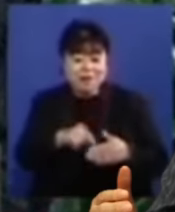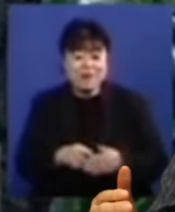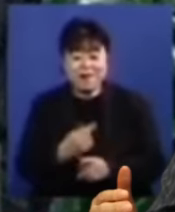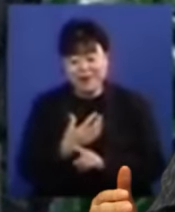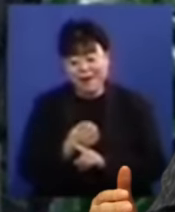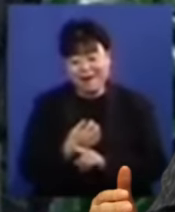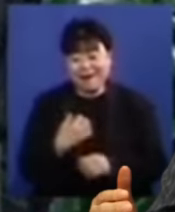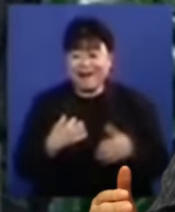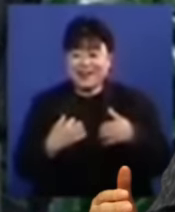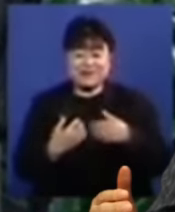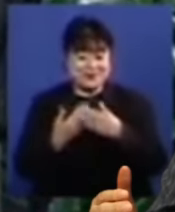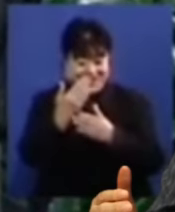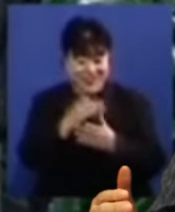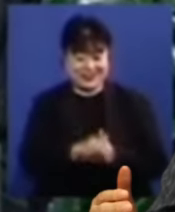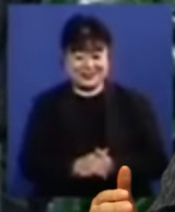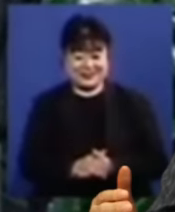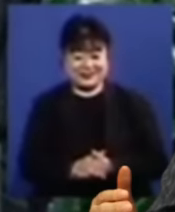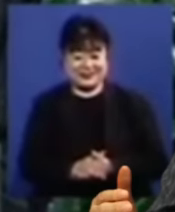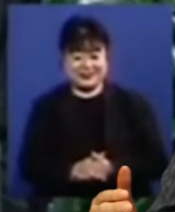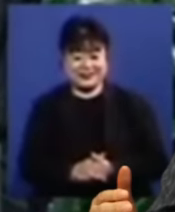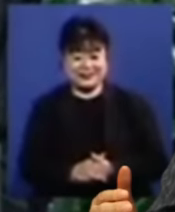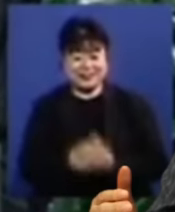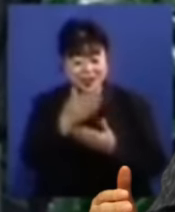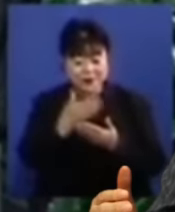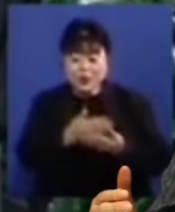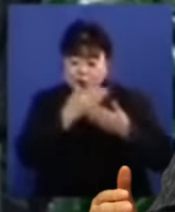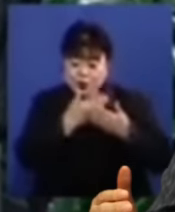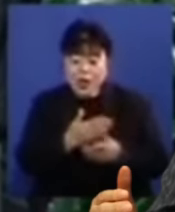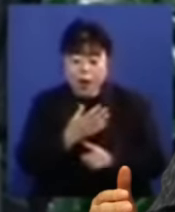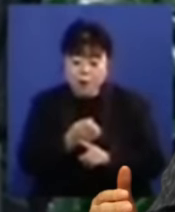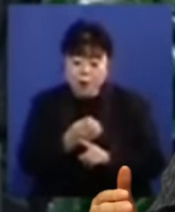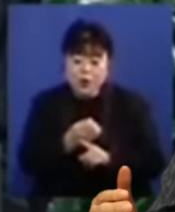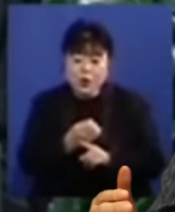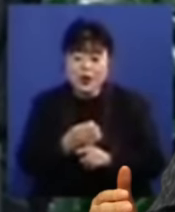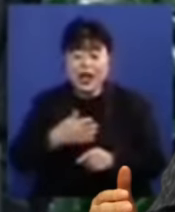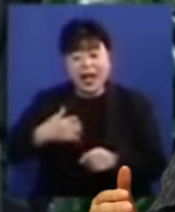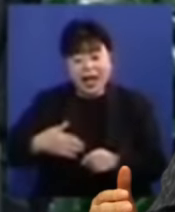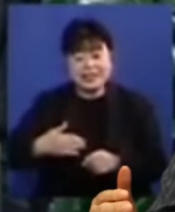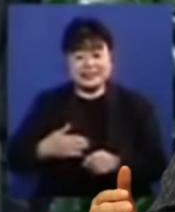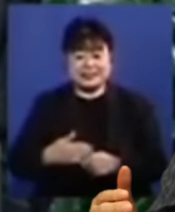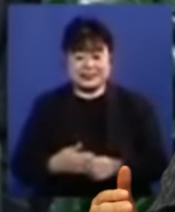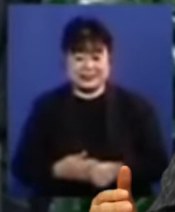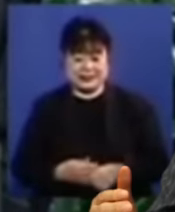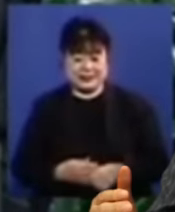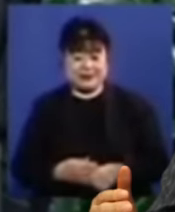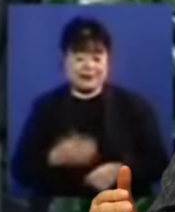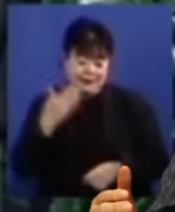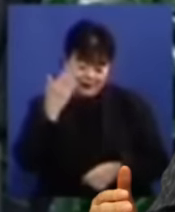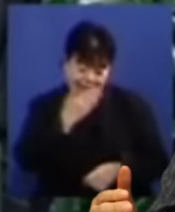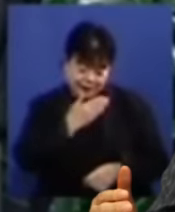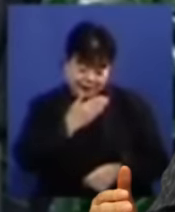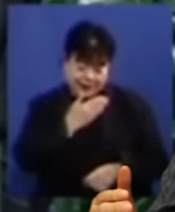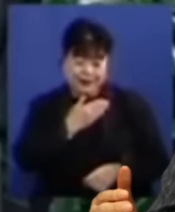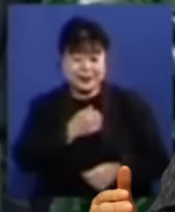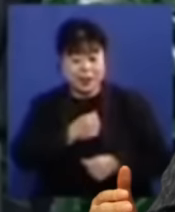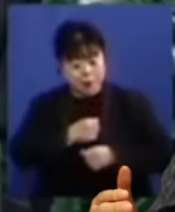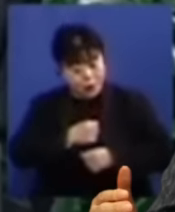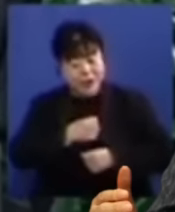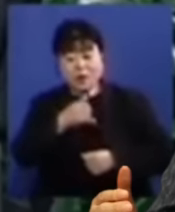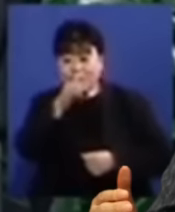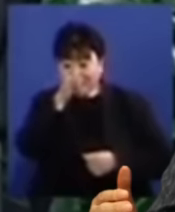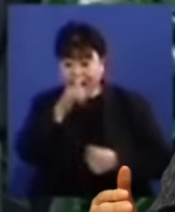보물이라고 말했었습니다. 당신에게서 받은 이 귀한 보물을 난 아직도 먼지 하나 묻히지 않고 보관하고